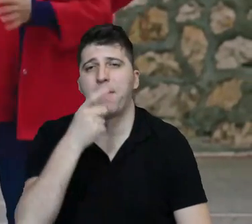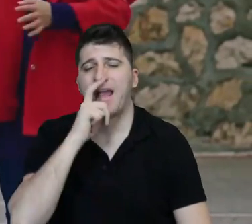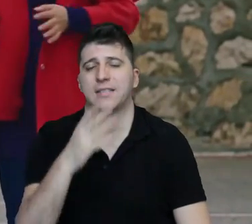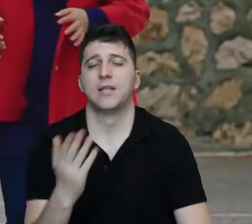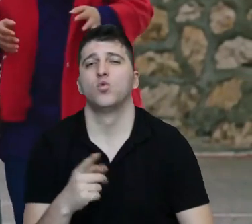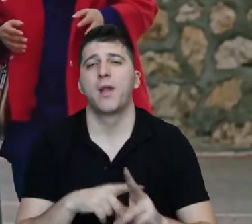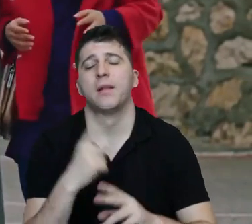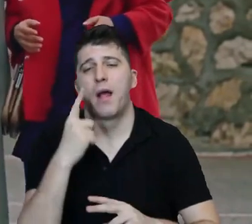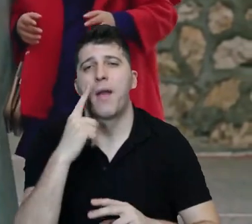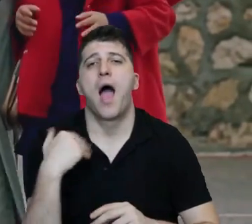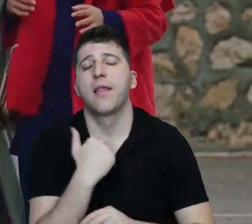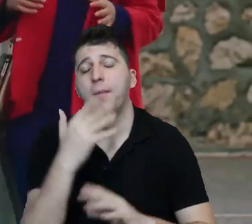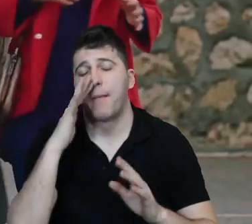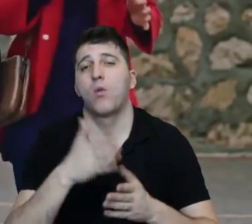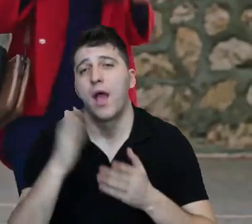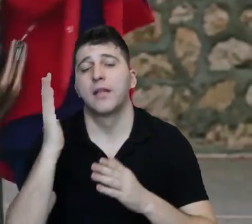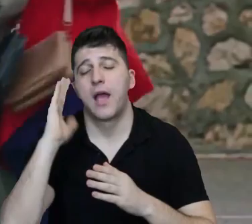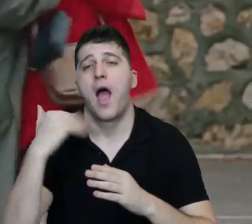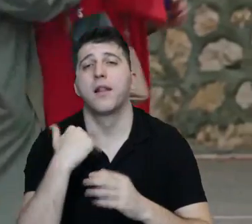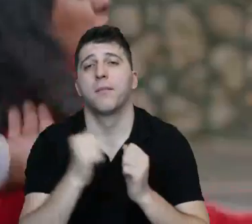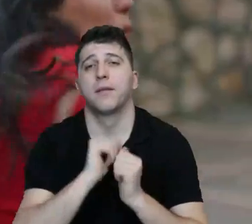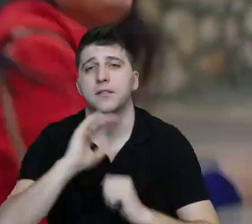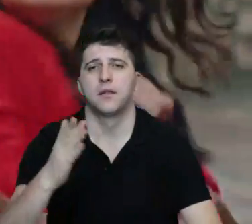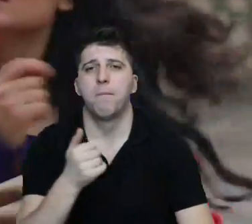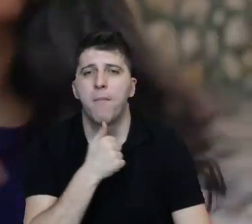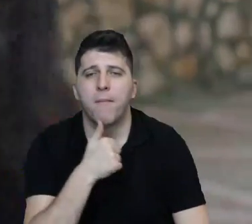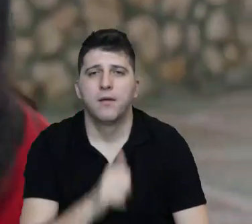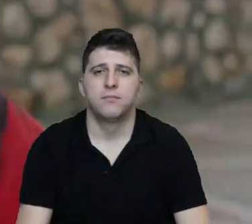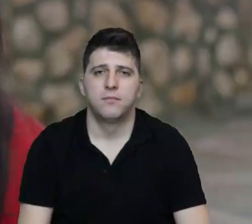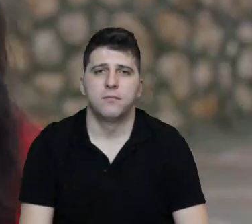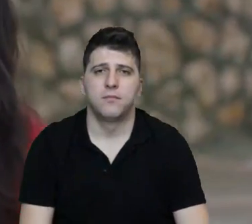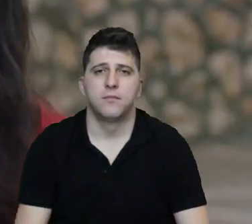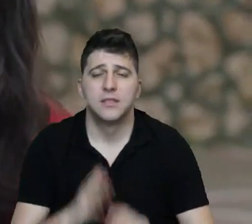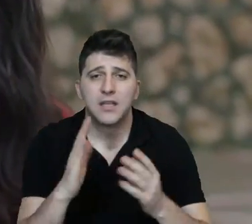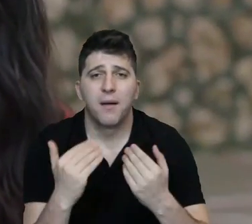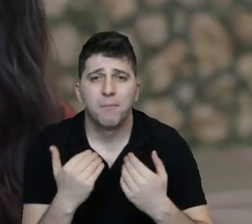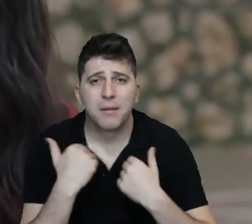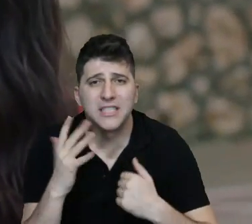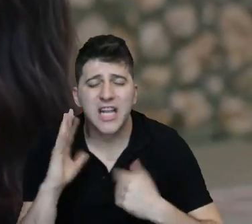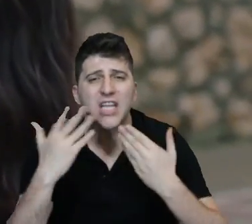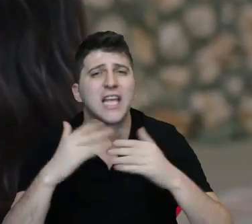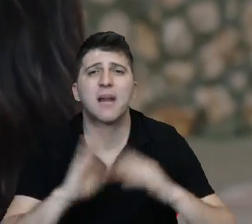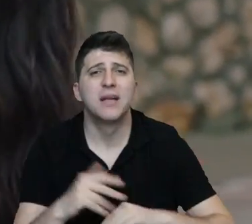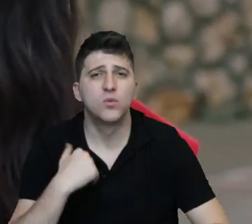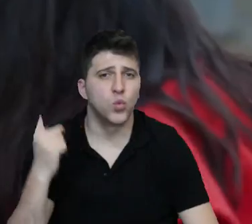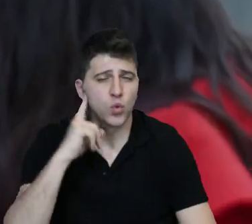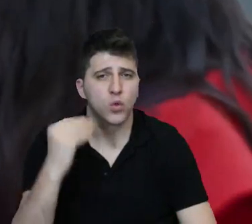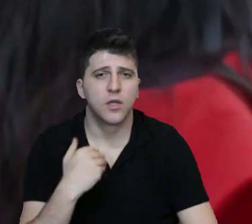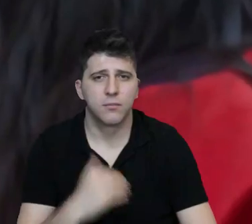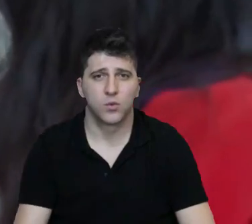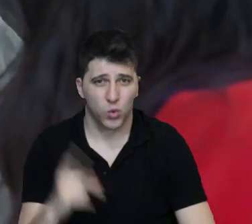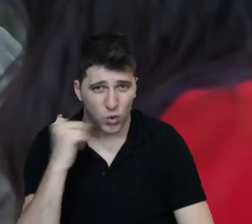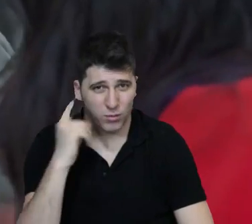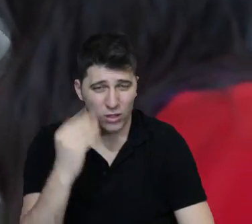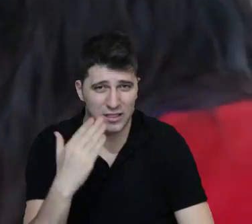Kübra, hadi bakalım. Şimdi annen seni bekler. Doğru, annenin yanına gidin. Hadi. Ya baba, ya benim gelinceğime mani olma. Yıldız olacağım ben.